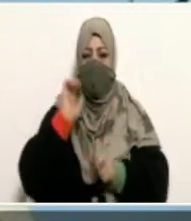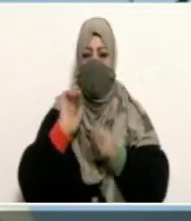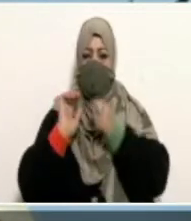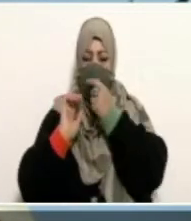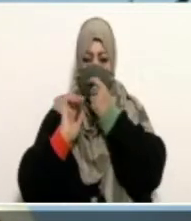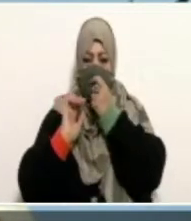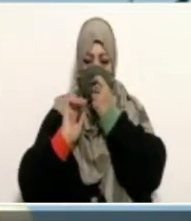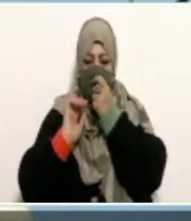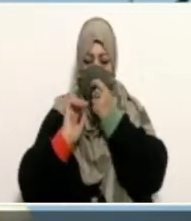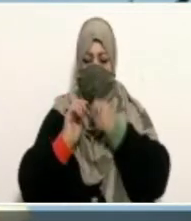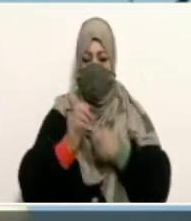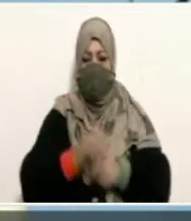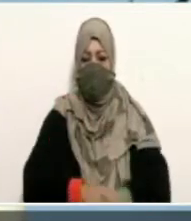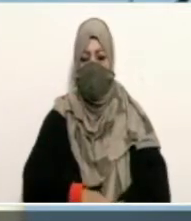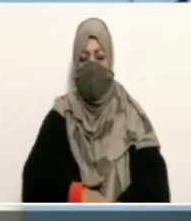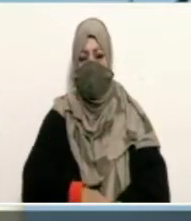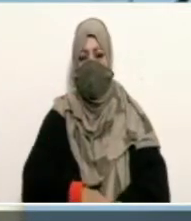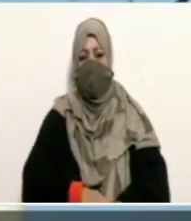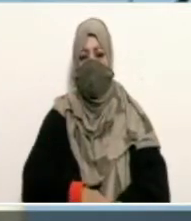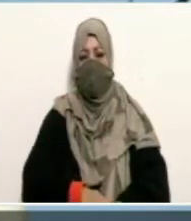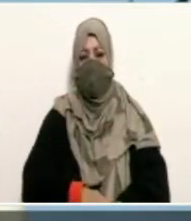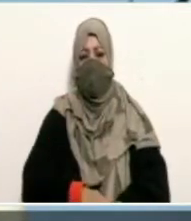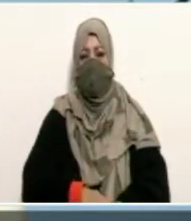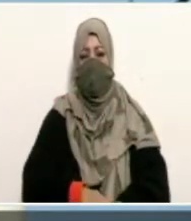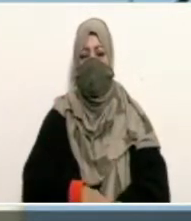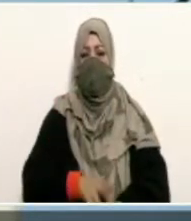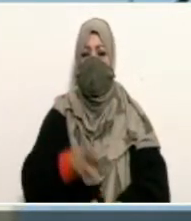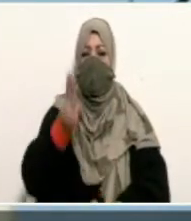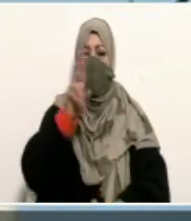سؤال آخر ورد إلينا، من استيقظ جنبا